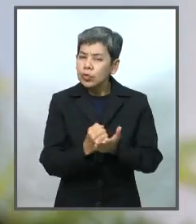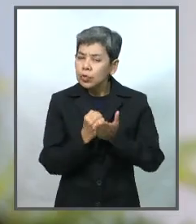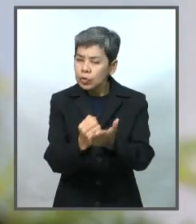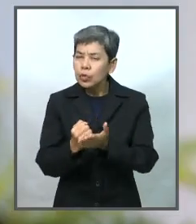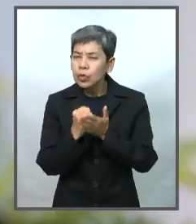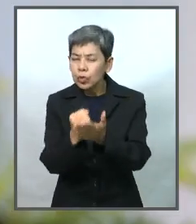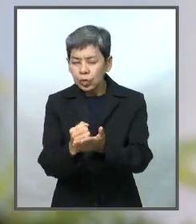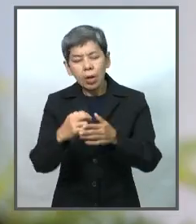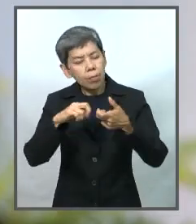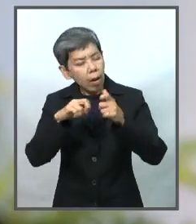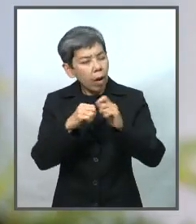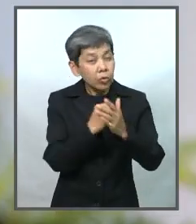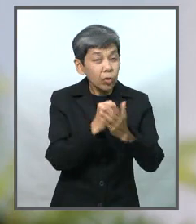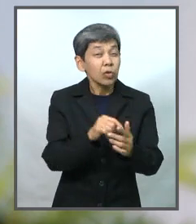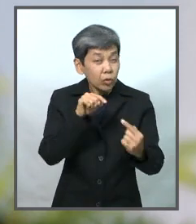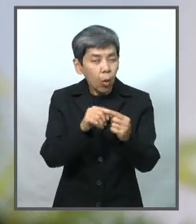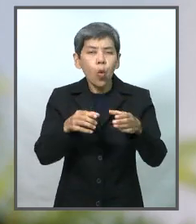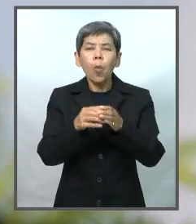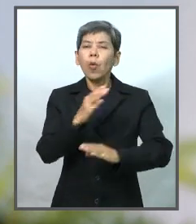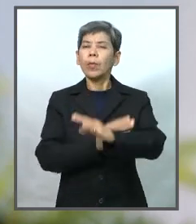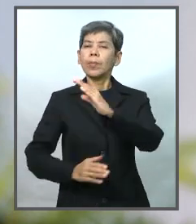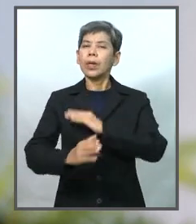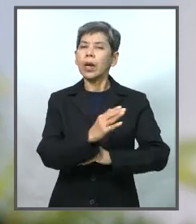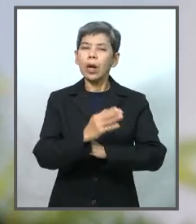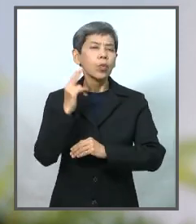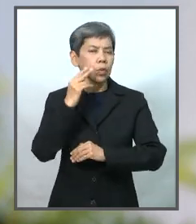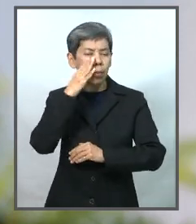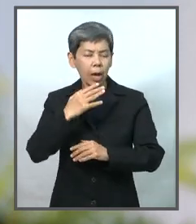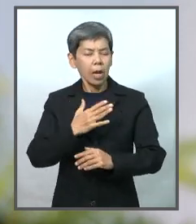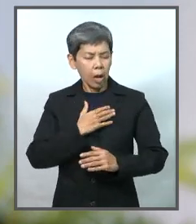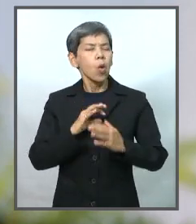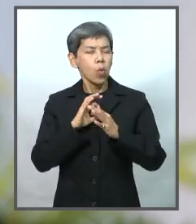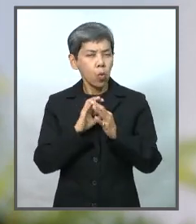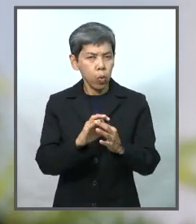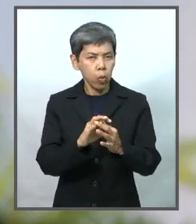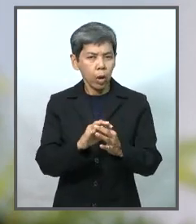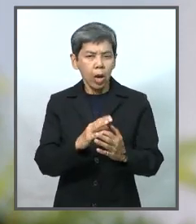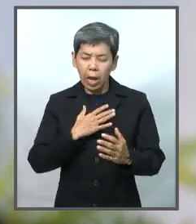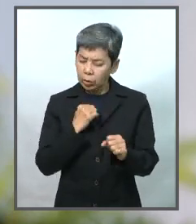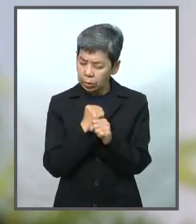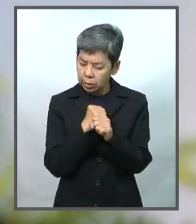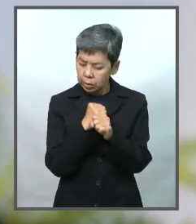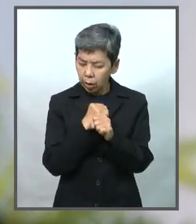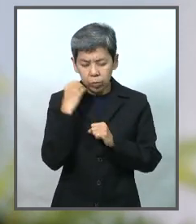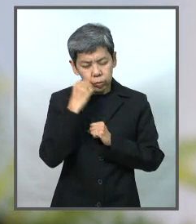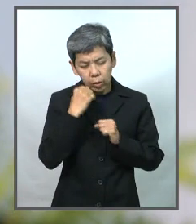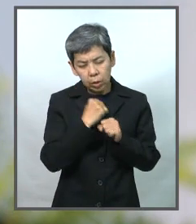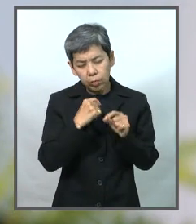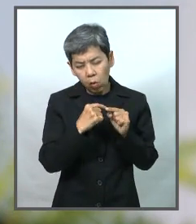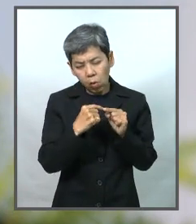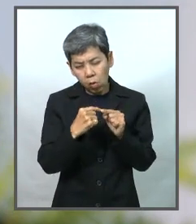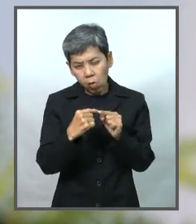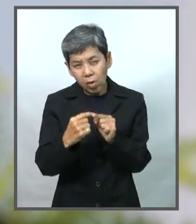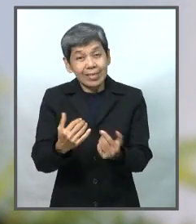ลือแก่ผู้ที่ยากไร้โดยเฉพาะอย่างยิ่งคนพิการเรามีความห่วงใยแล้วเราได้ทำมาตลอดนะคะ